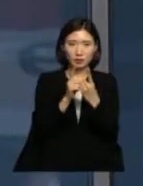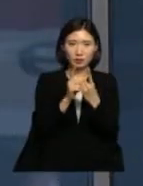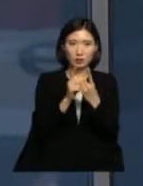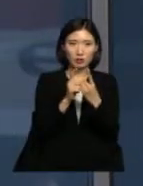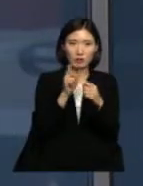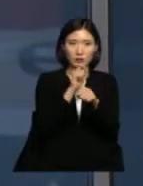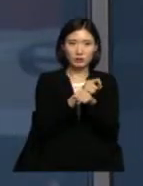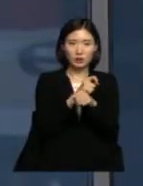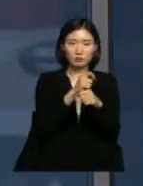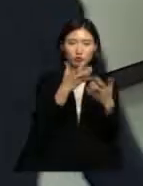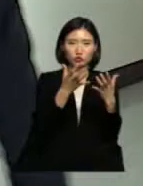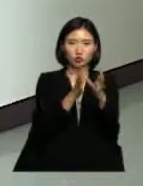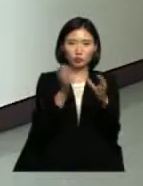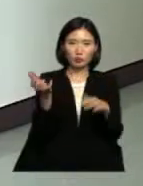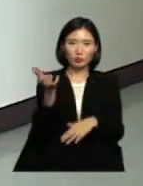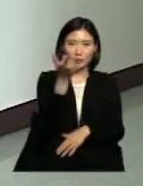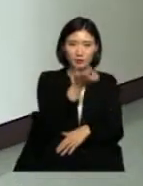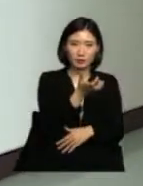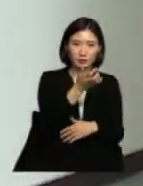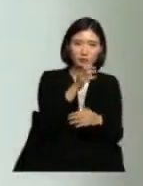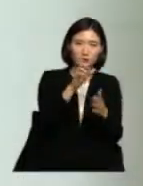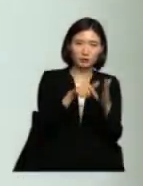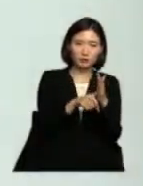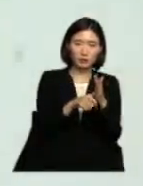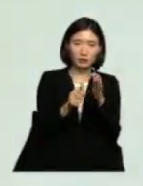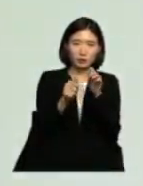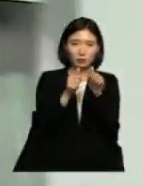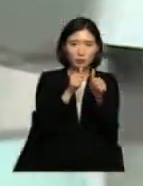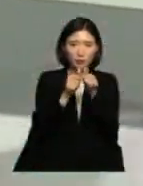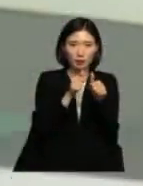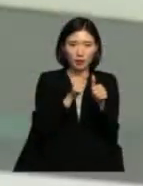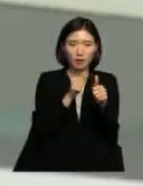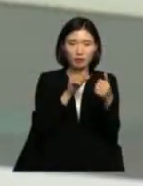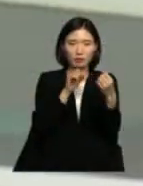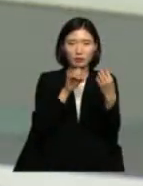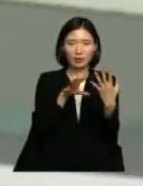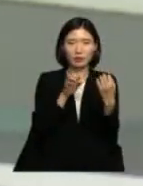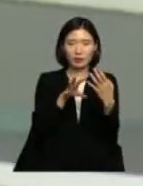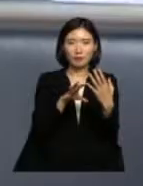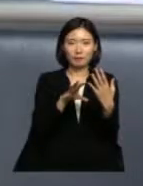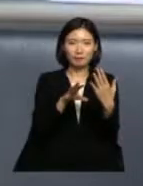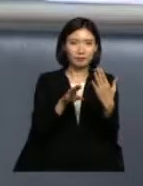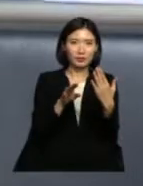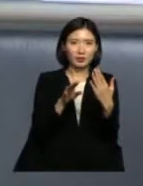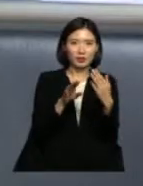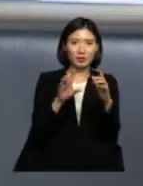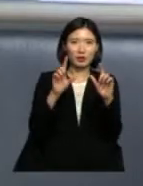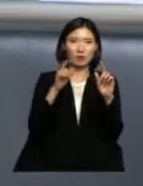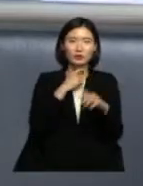사무국으로 발령을 받은 상태. 취재진의 인터뷰에는 응하지 않겠다는 입장을 전달했습니다.